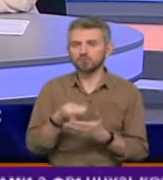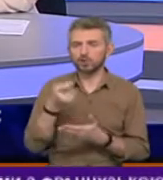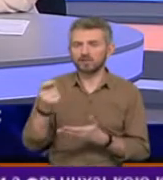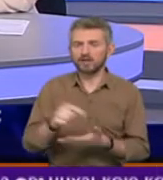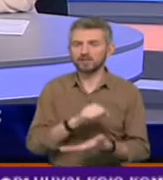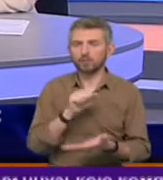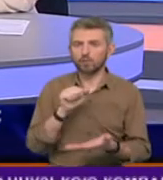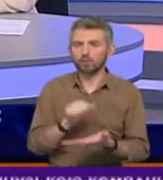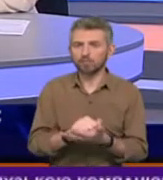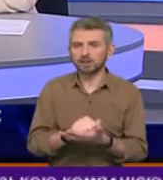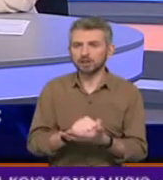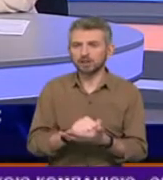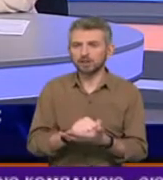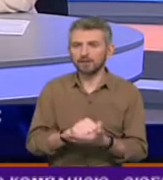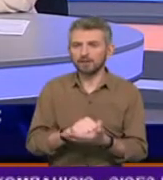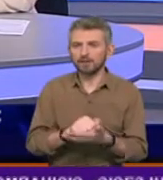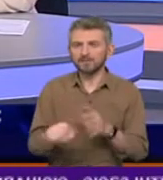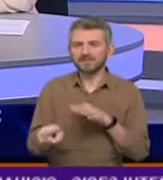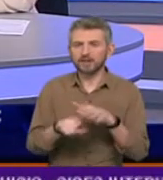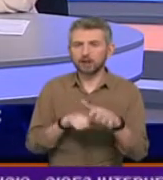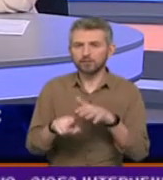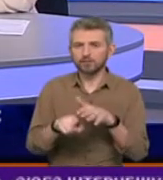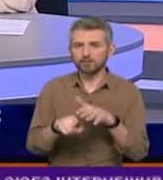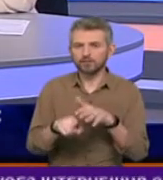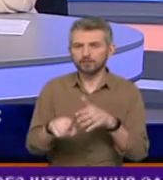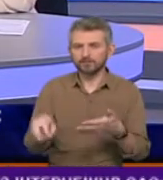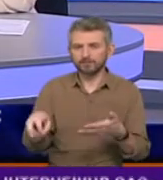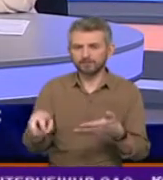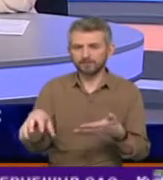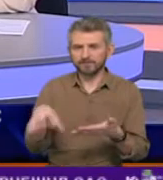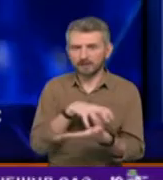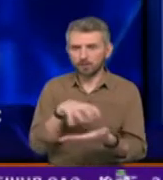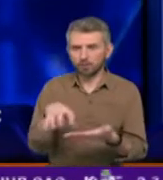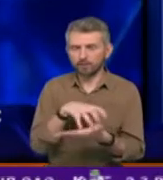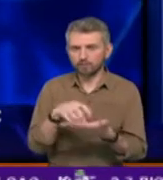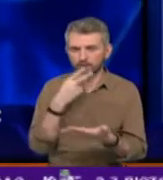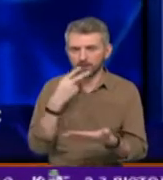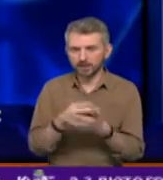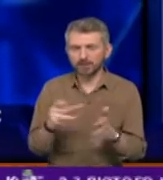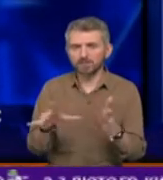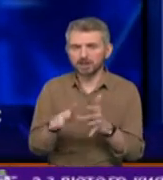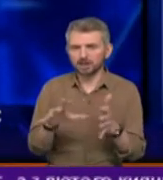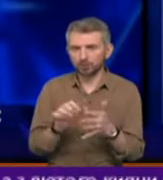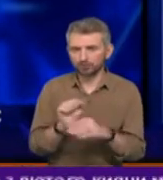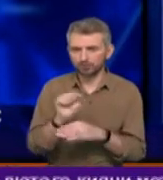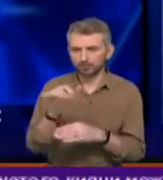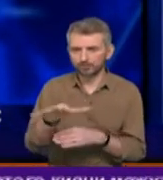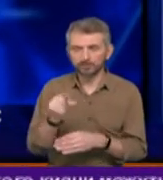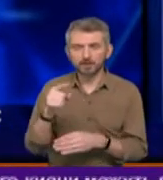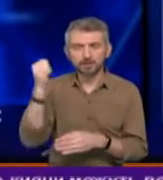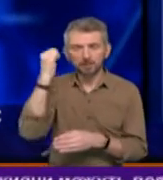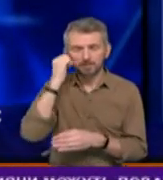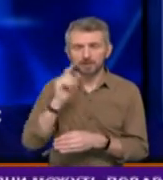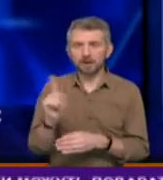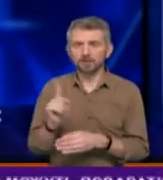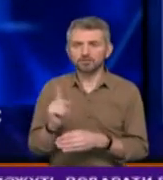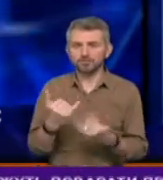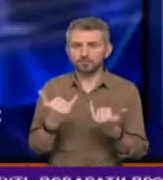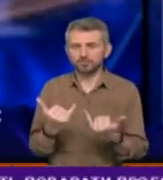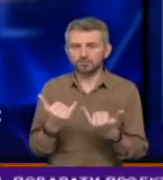нашої цієї розмови про особливості цьогорічного тестування, наша колега Ірина Лавронюк підготувала